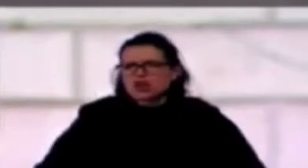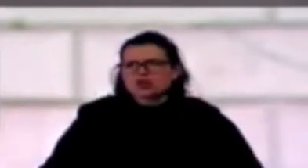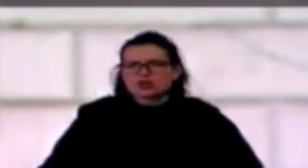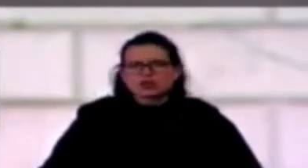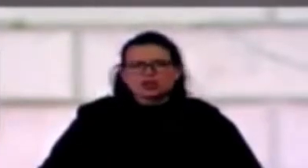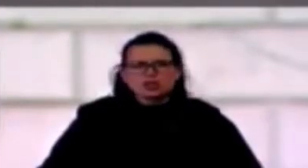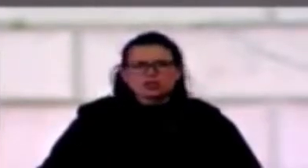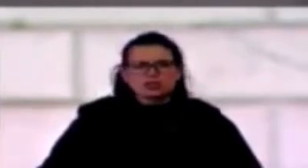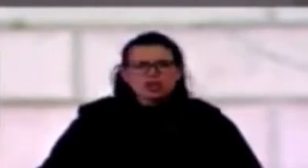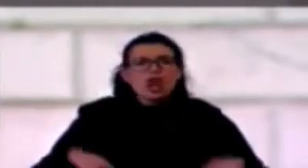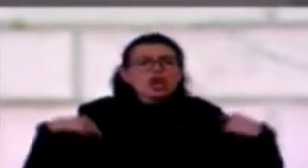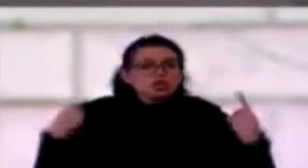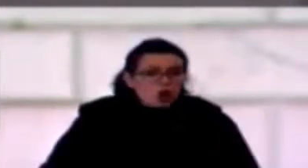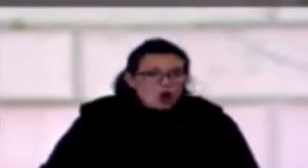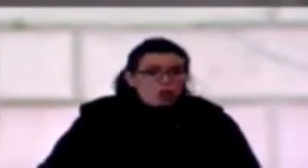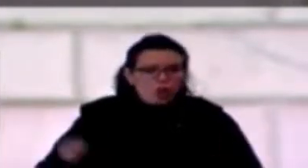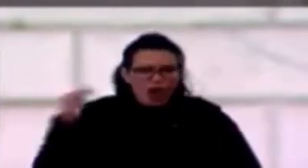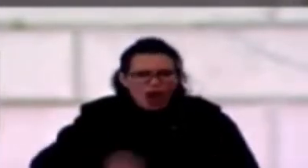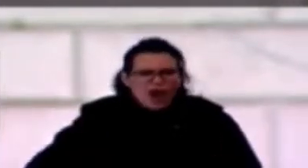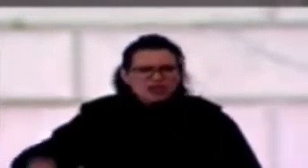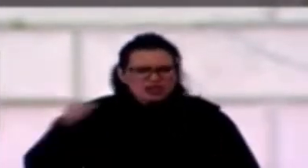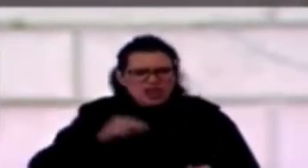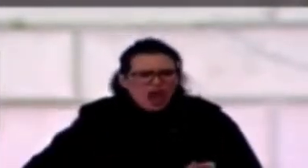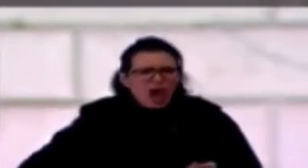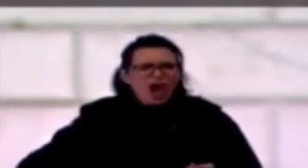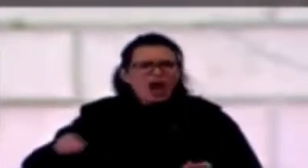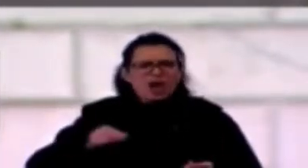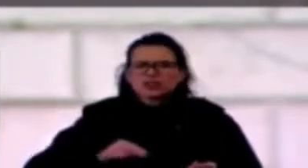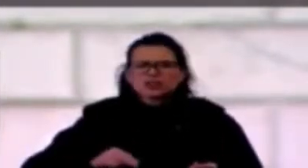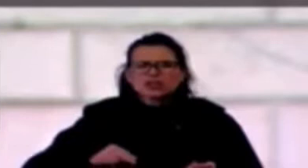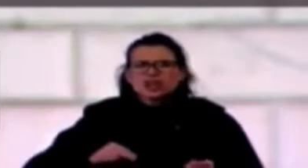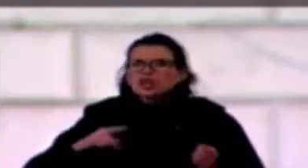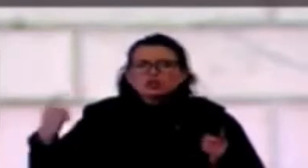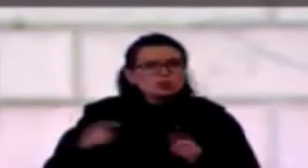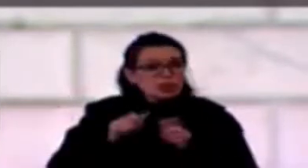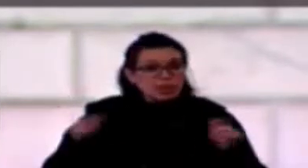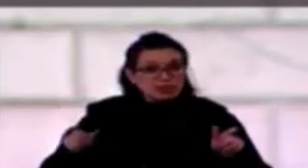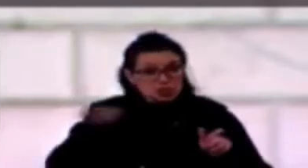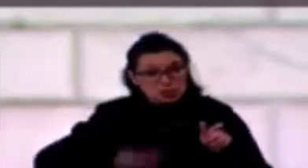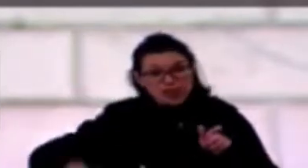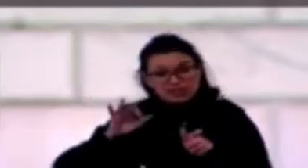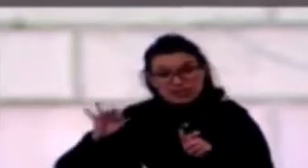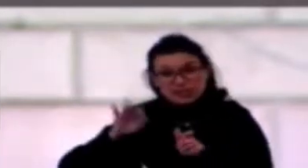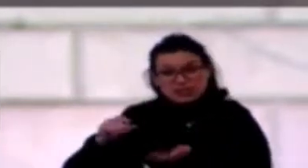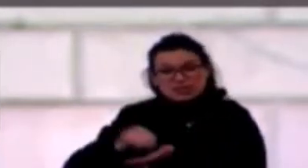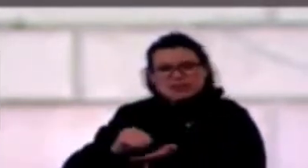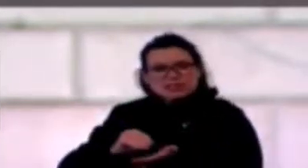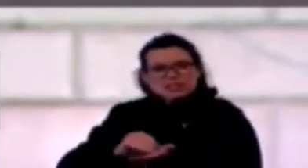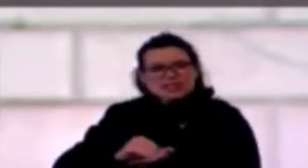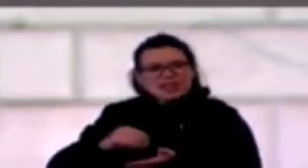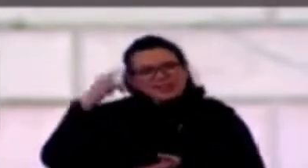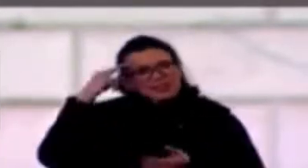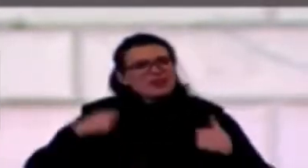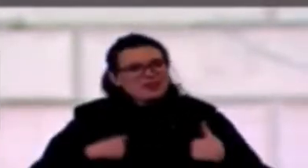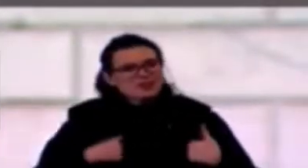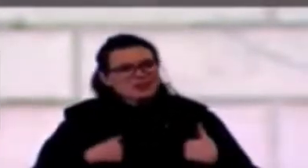per anni mi hanno ricordato. Io non so quanta gente ci fosse in quella piazza, so che oggi chiunque incontro mi dice: io ero